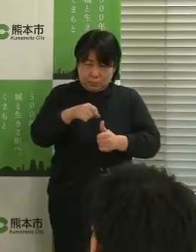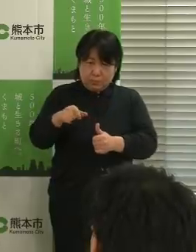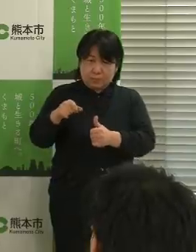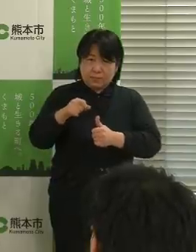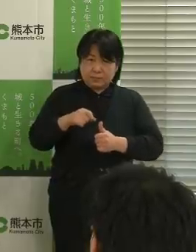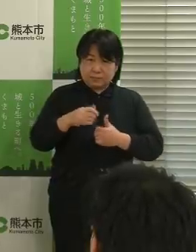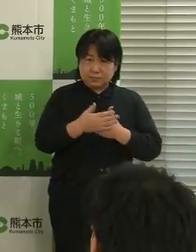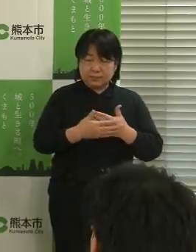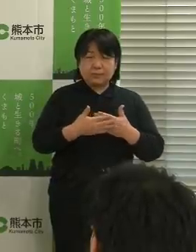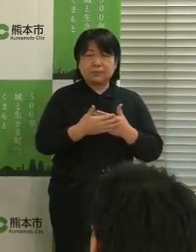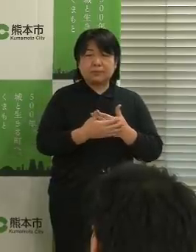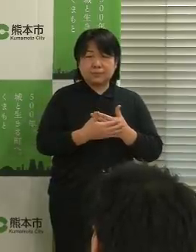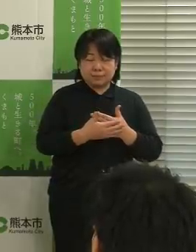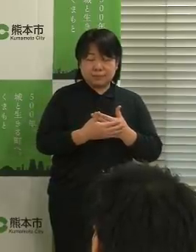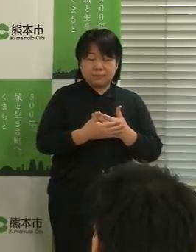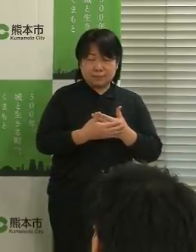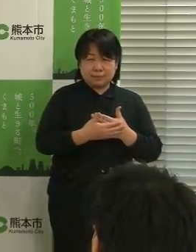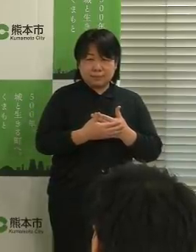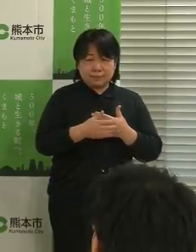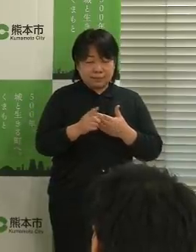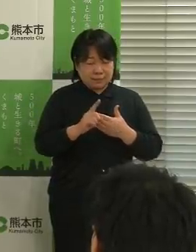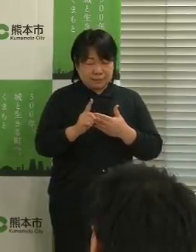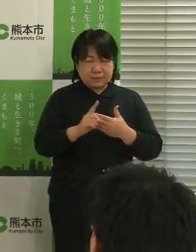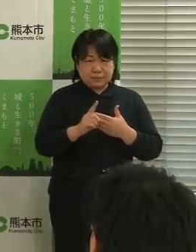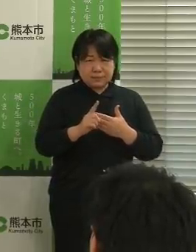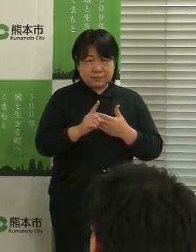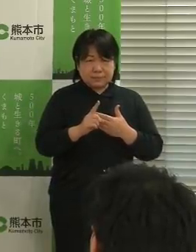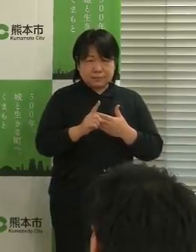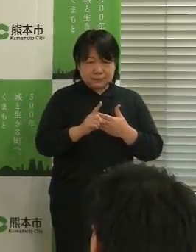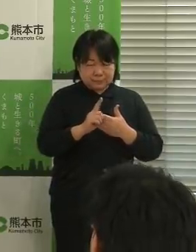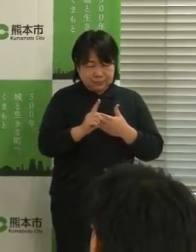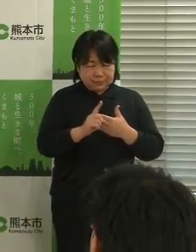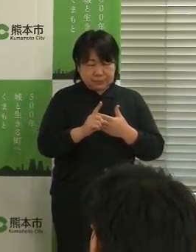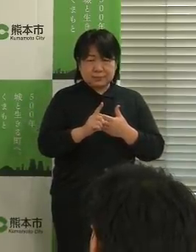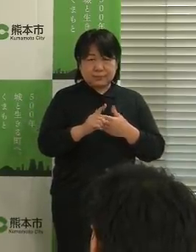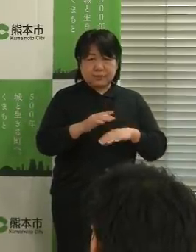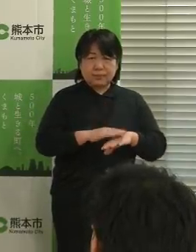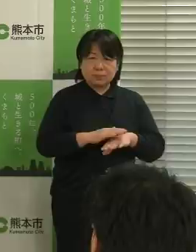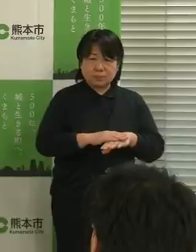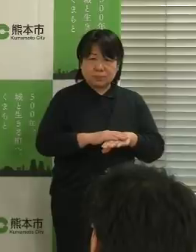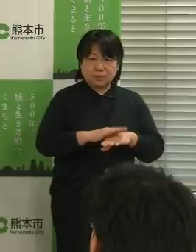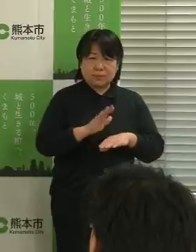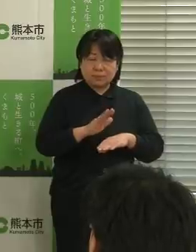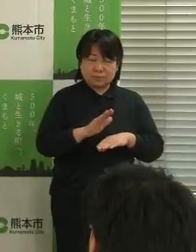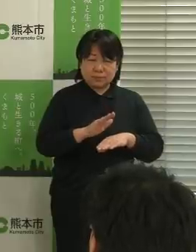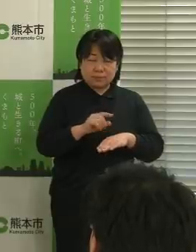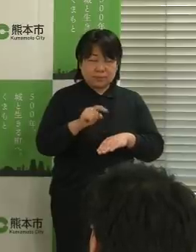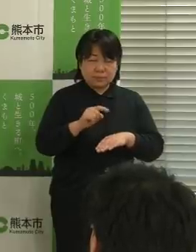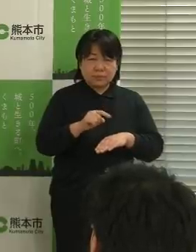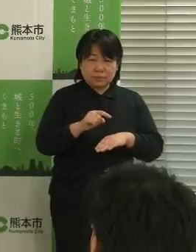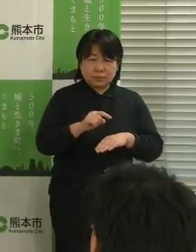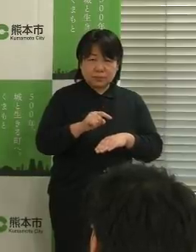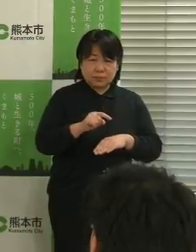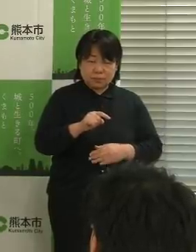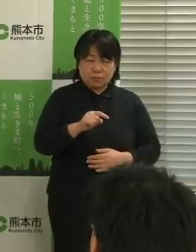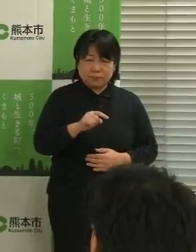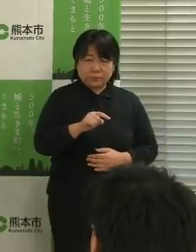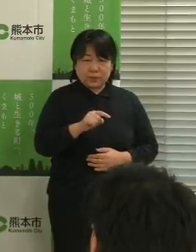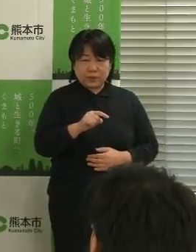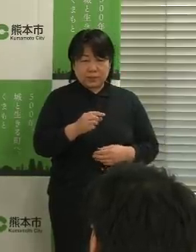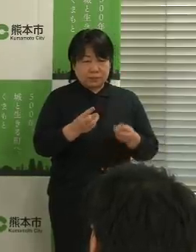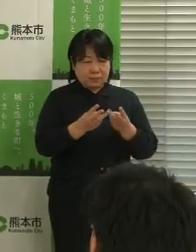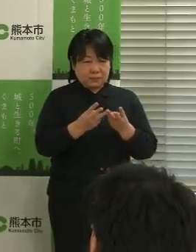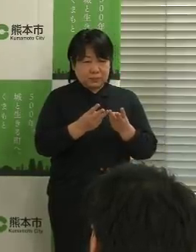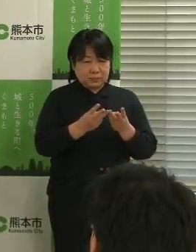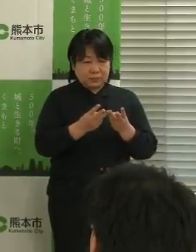ういった、どういったしわ寄せが来ているのか、まあ、こういったことについてはですね、ある程度の、数値的